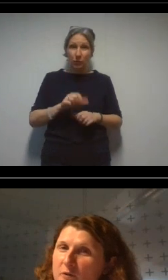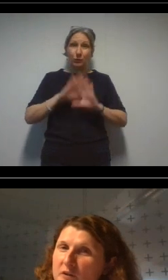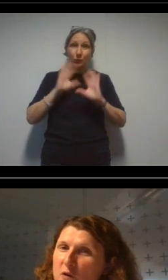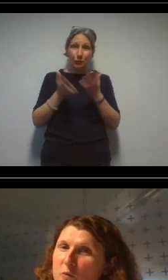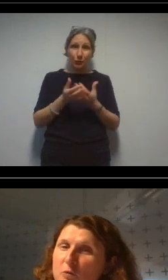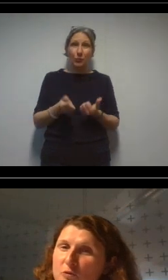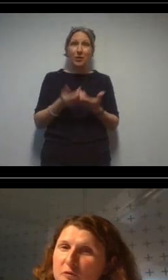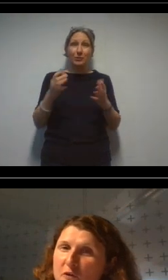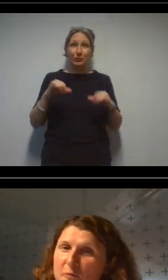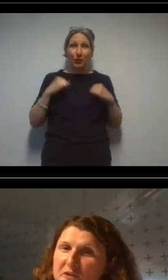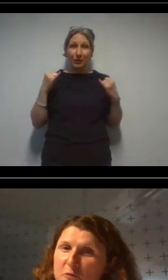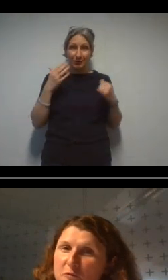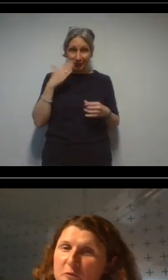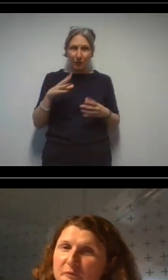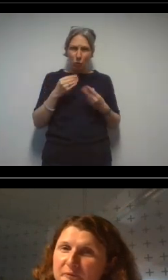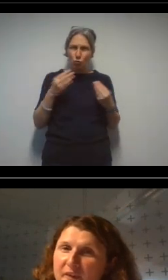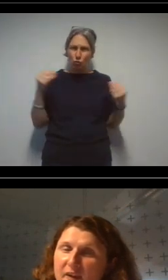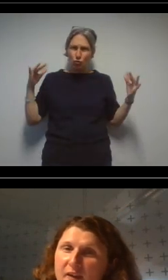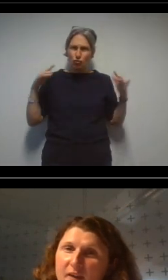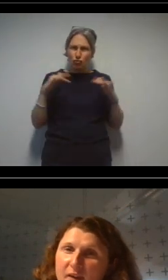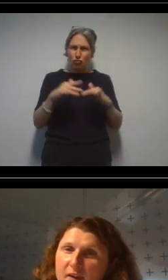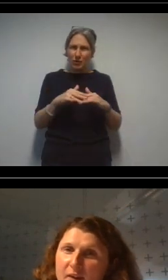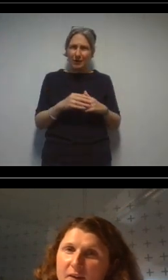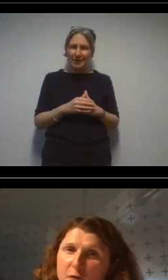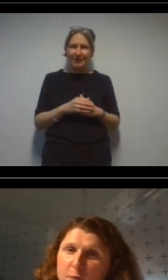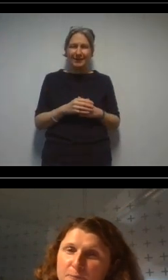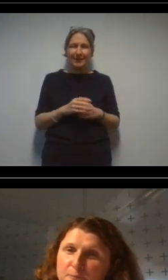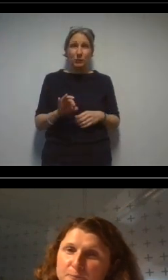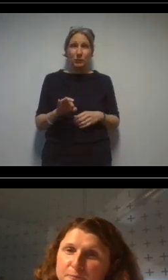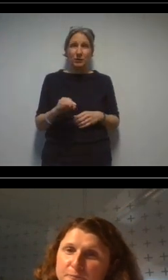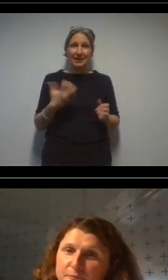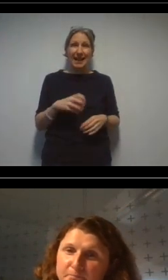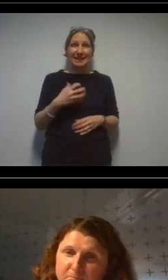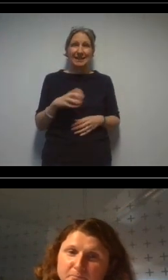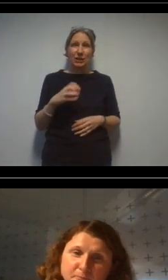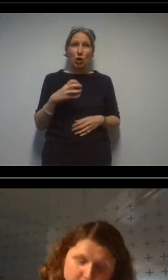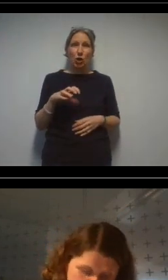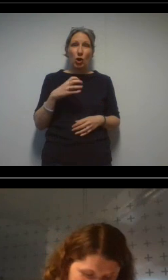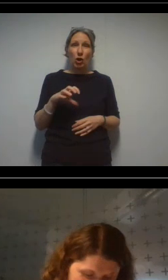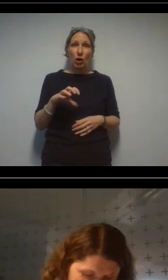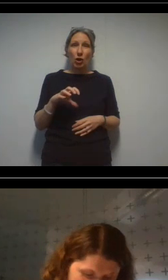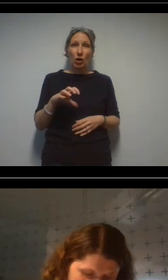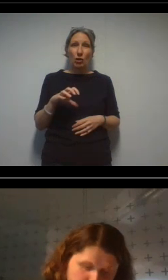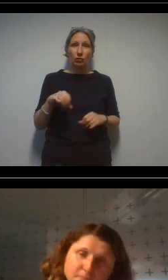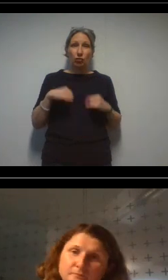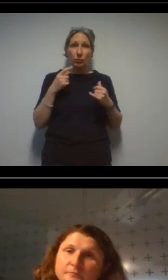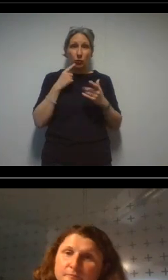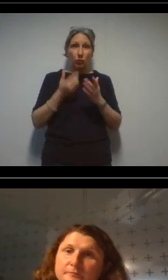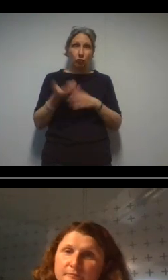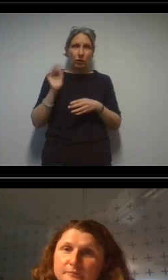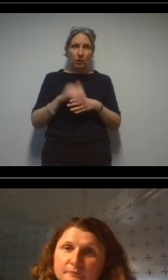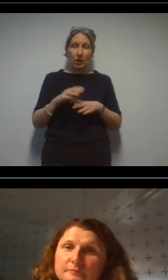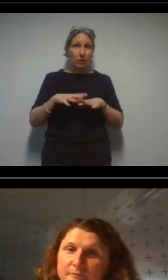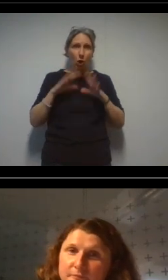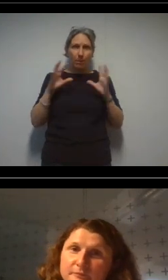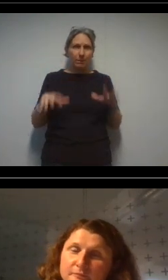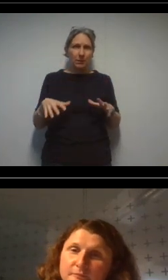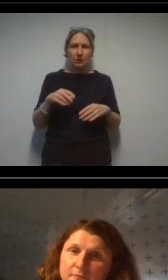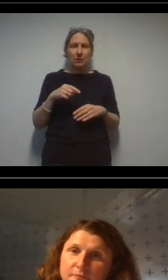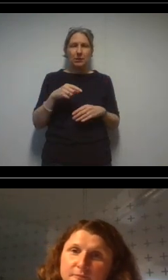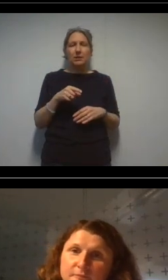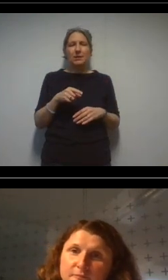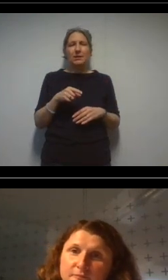crois qu'il y en a eu beaucoup sur le forum qui sont venus. Il y a eu plus de 500 jeunes sur la journée, donc c'est énorme. Et là,